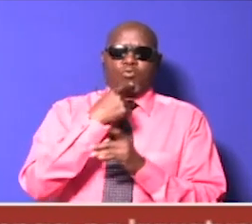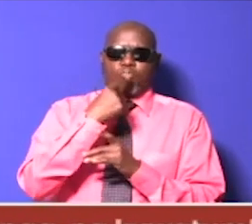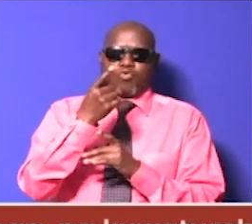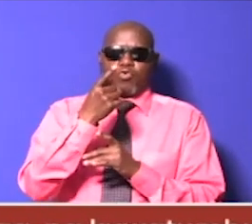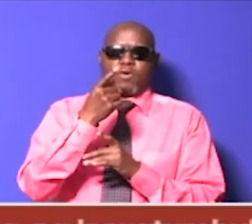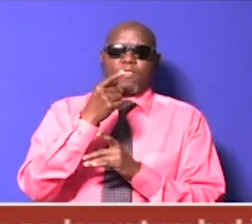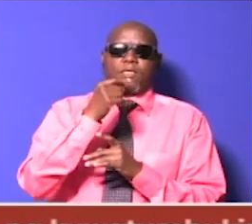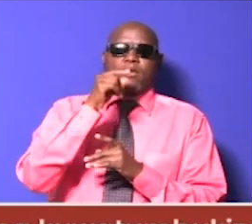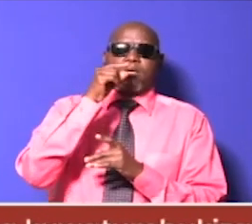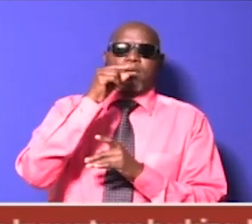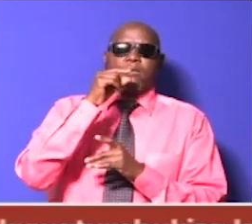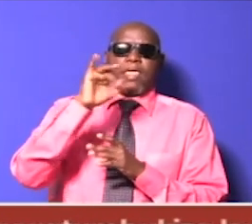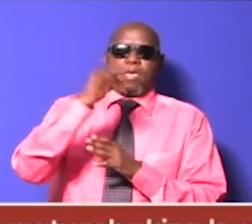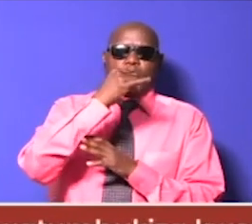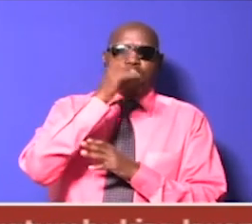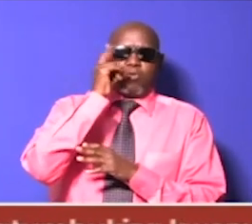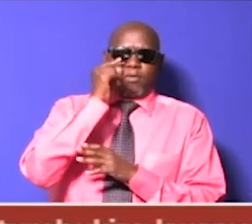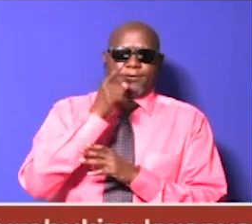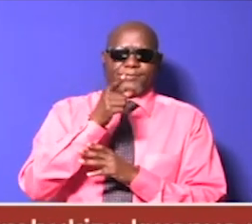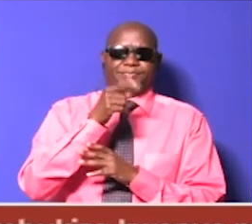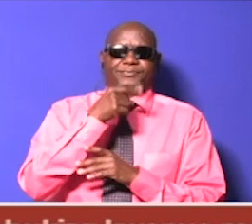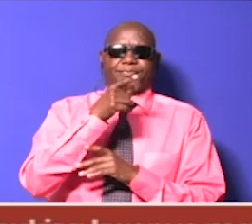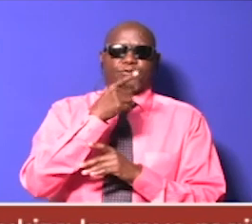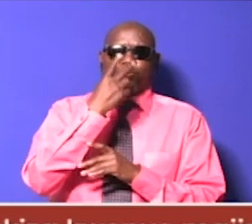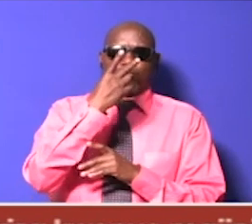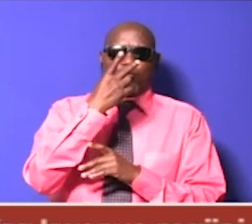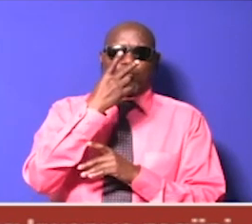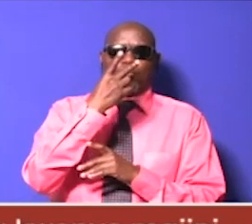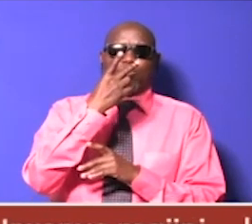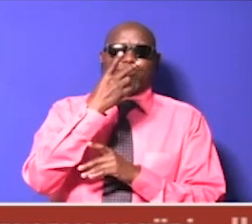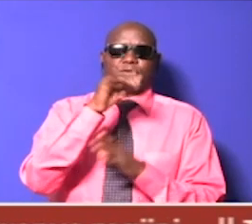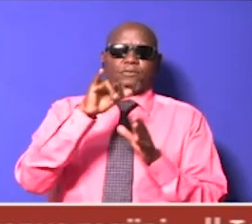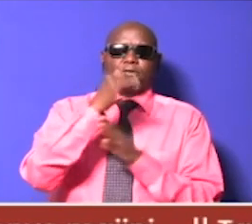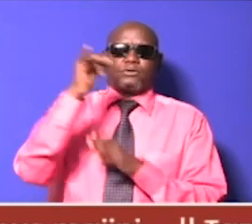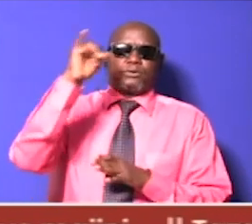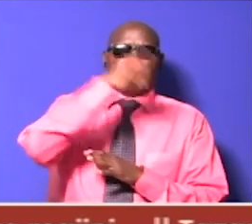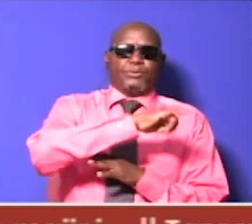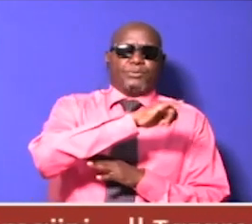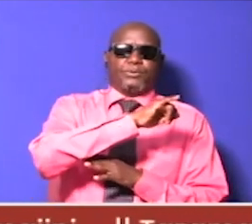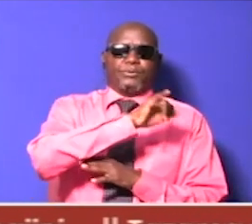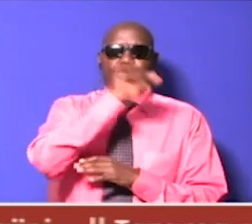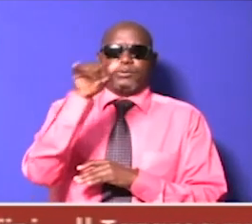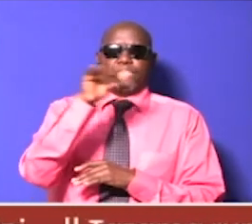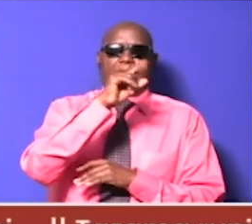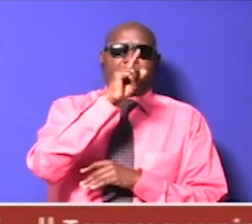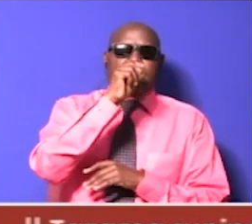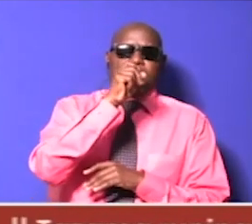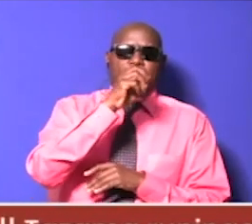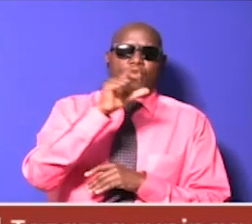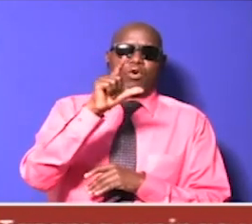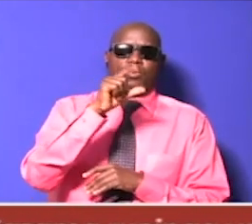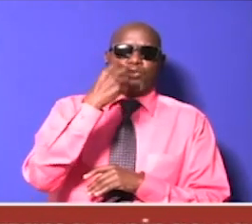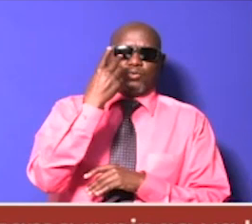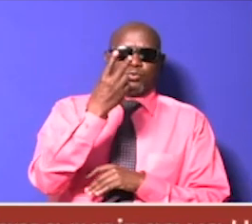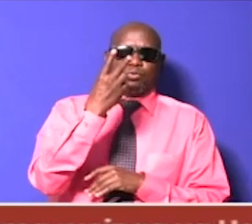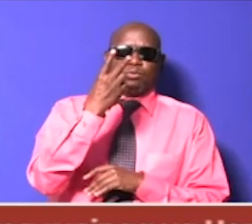Mombasa. Shirika hilo litaendesha safari mbili za ndege kila siku kutoka JKIA terminal ya pili hadi uwanja wa ndege